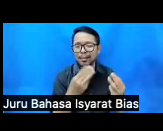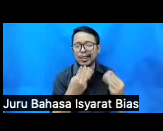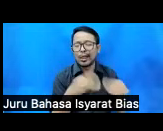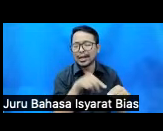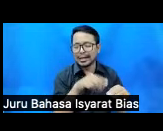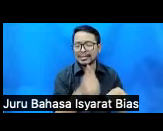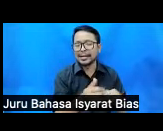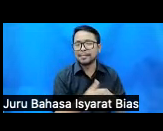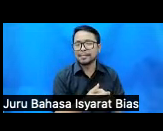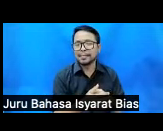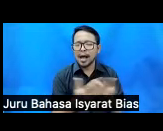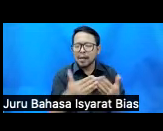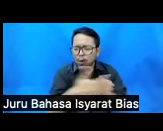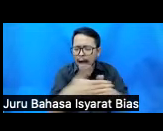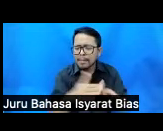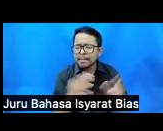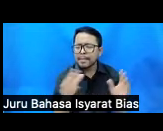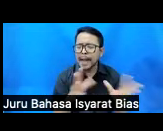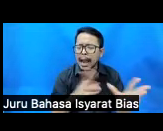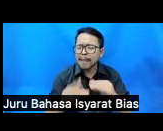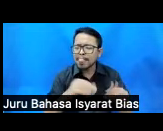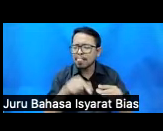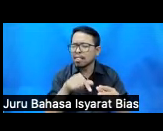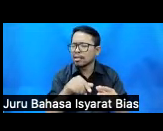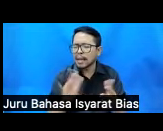yang tempatnya pertemuan yang gimana, apakah